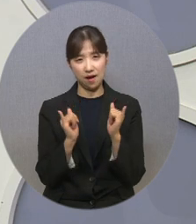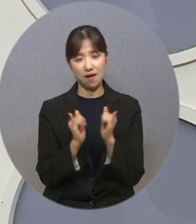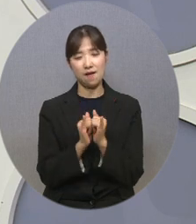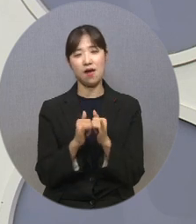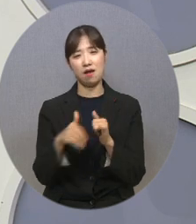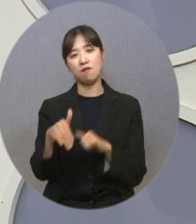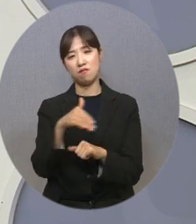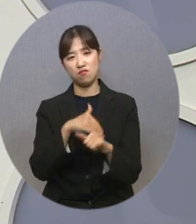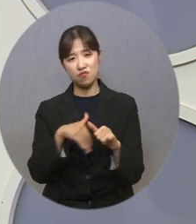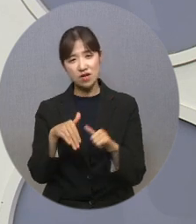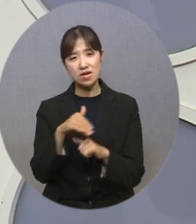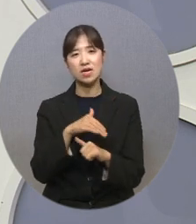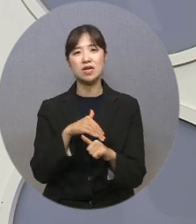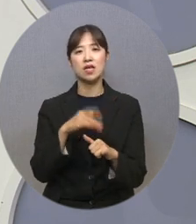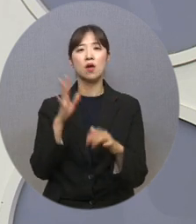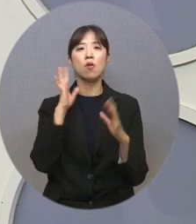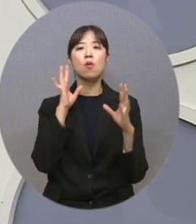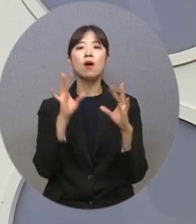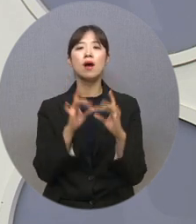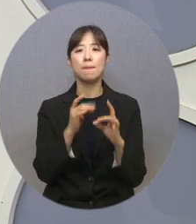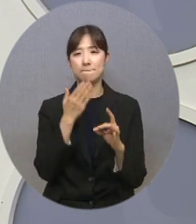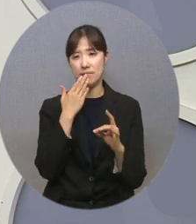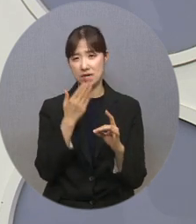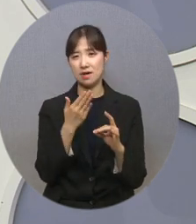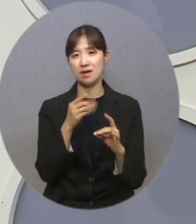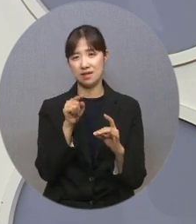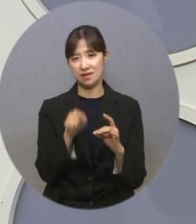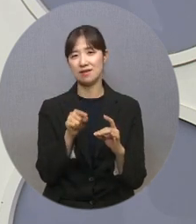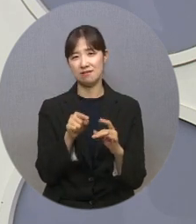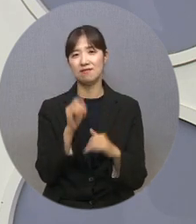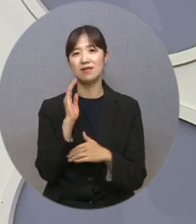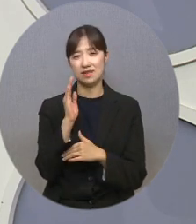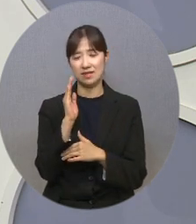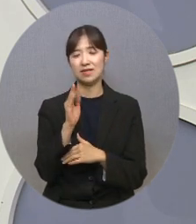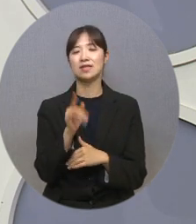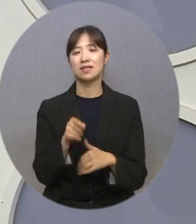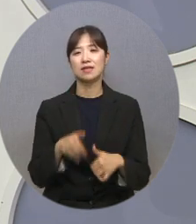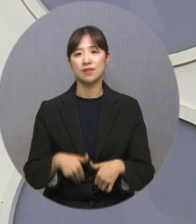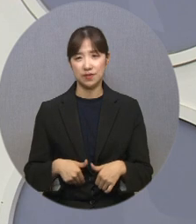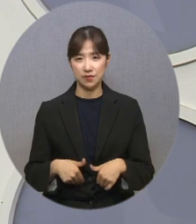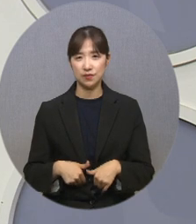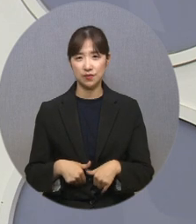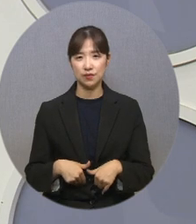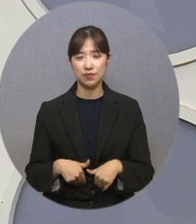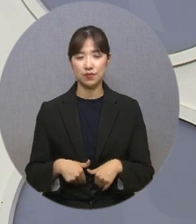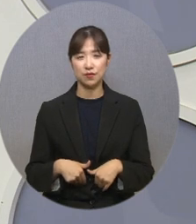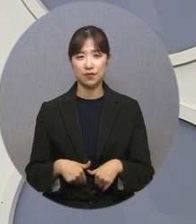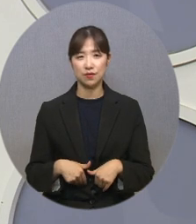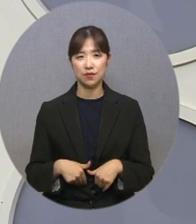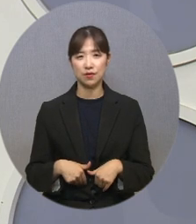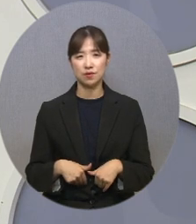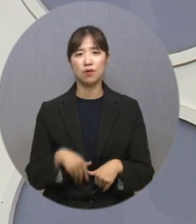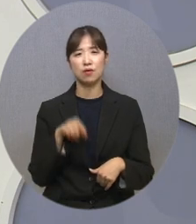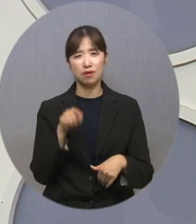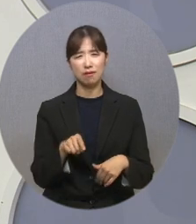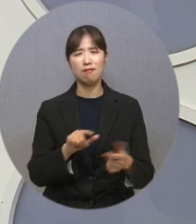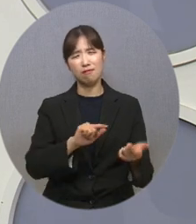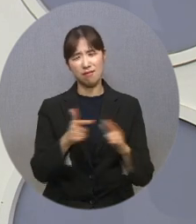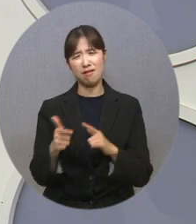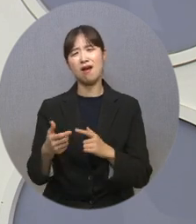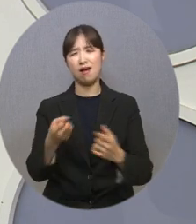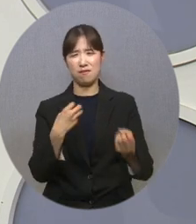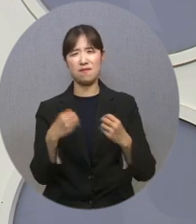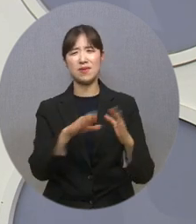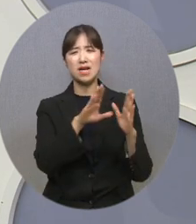사회적인 분위기를 공감을 할 수 있는 그런 그 메시지 메시지가 다양하게 막 나오잖아요.